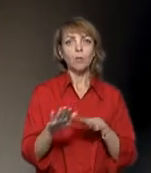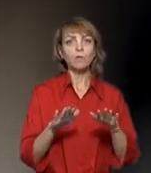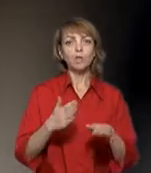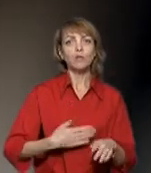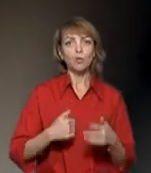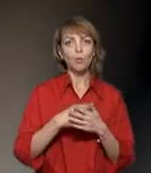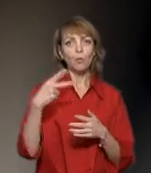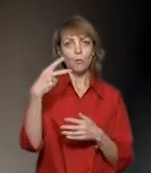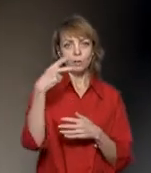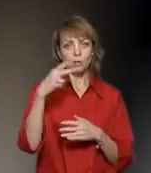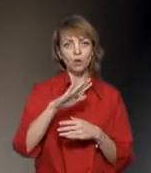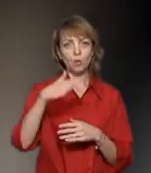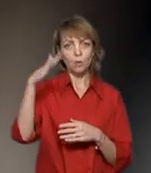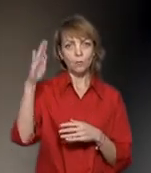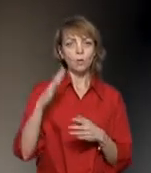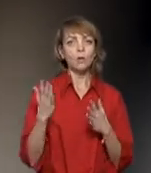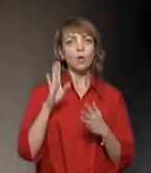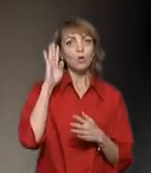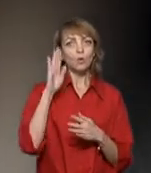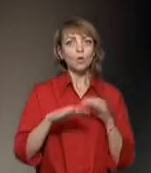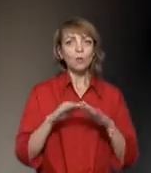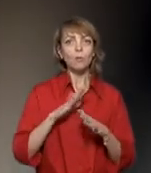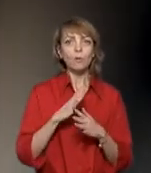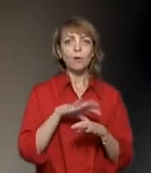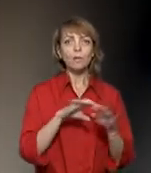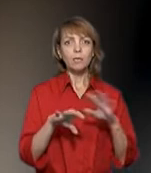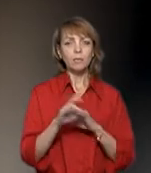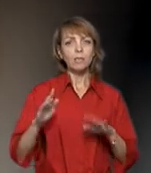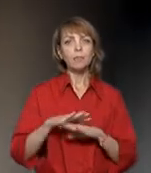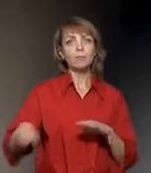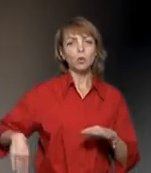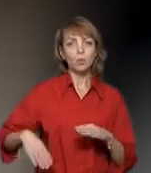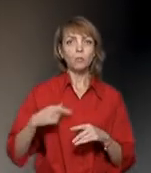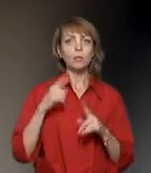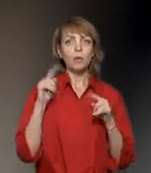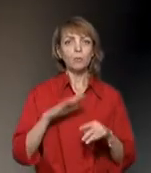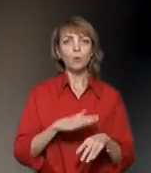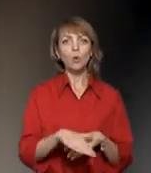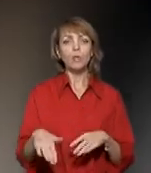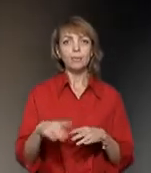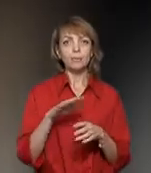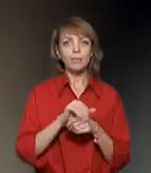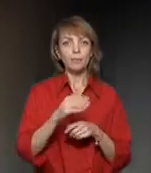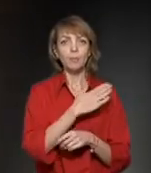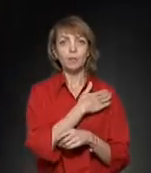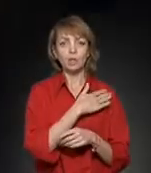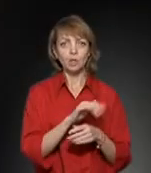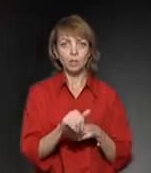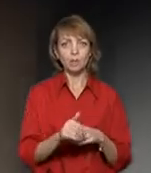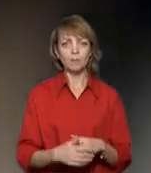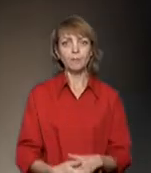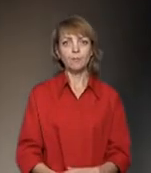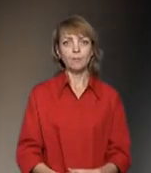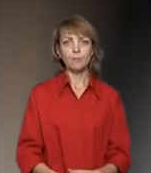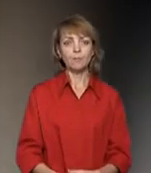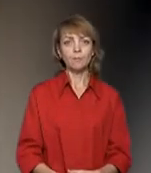до 2-го поверху сходами. У деяких хлопців руки були у кайданах за спиною. У мене навіть коліна здерті, плече. У мене там навіть коліна